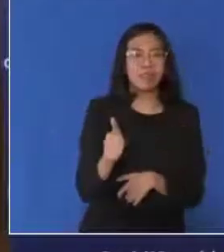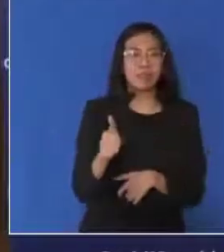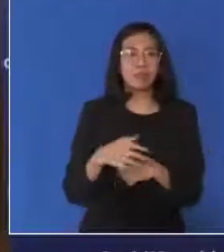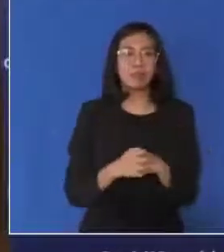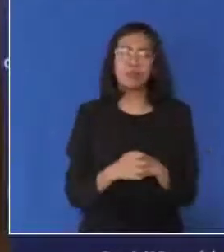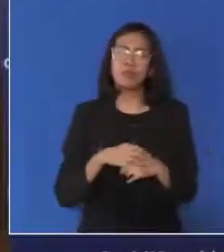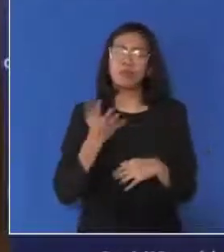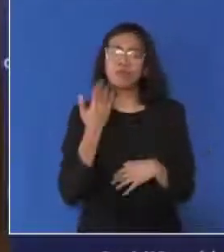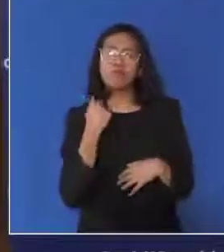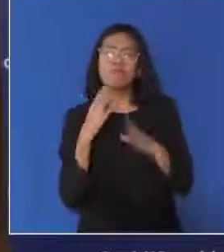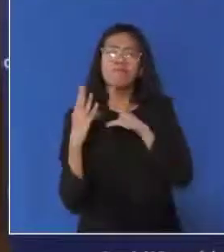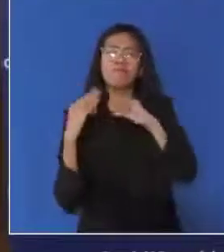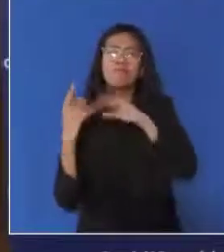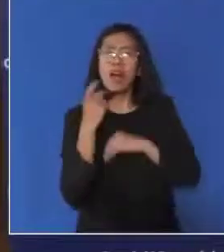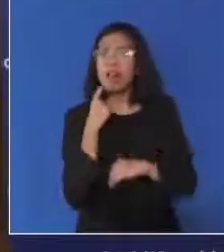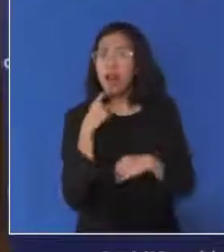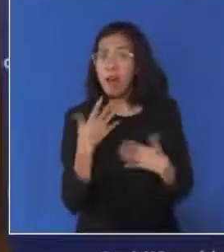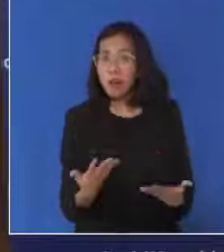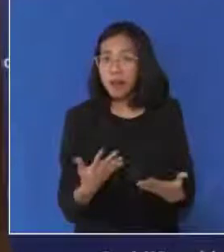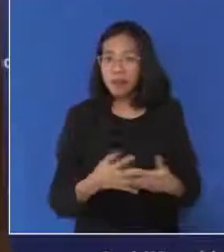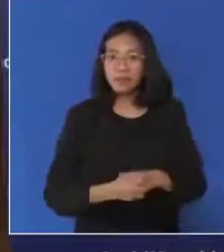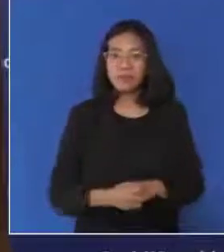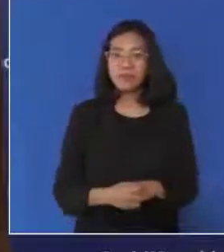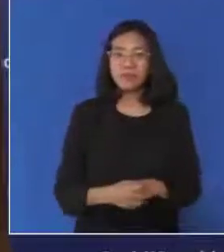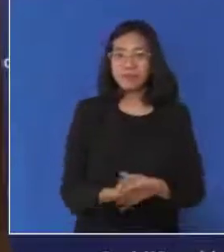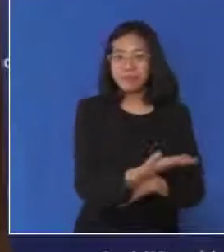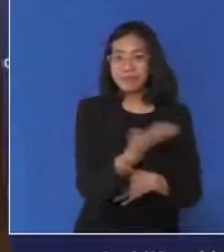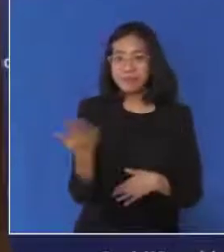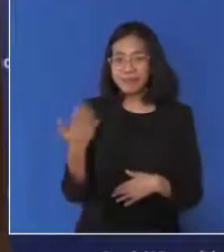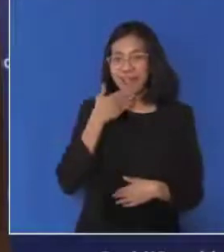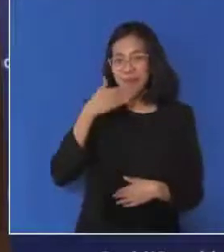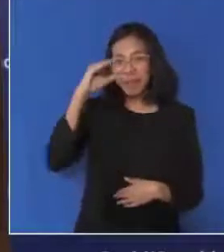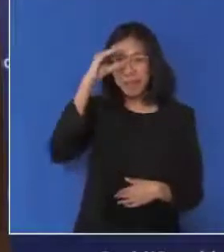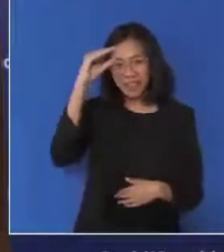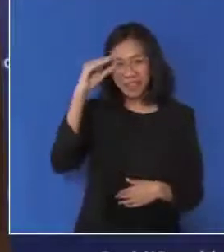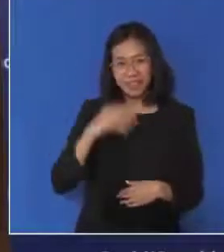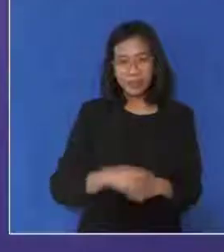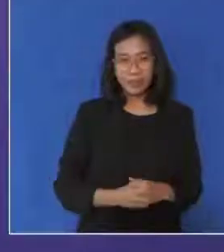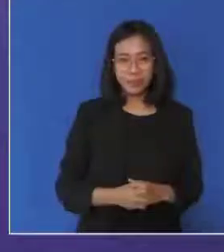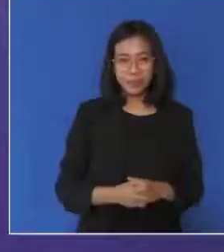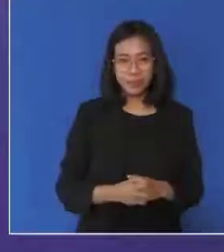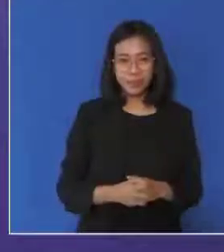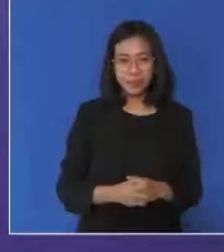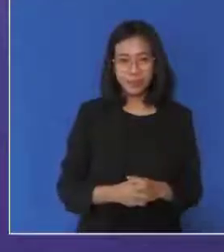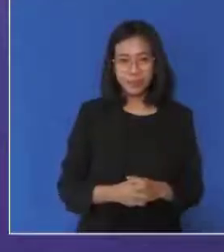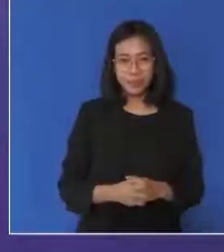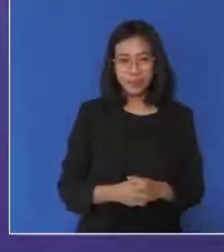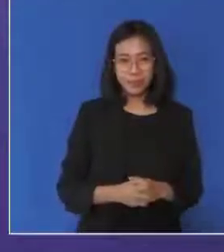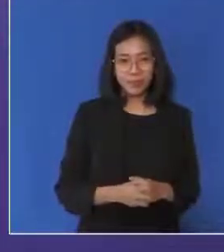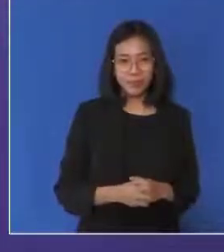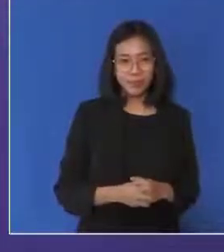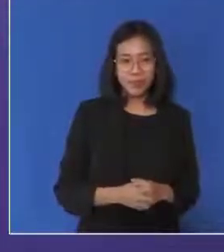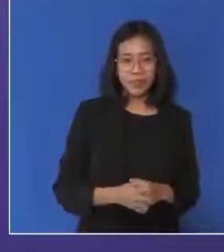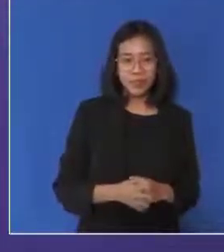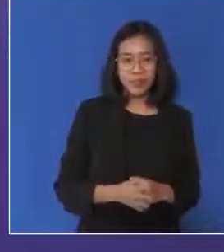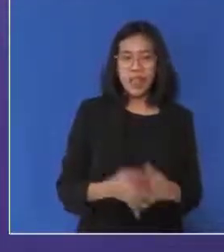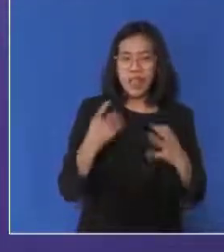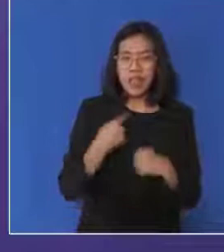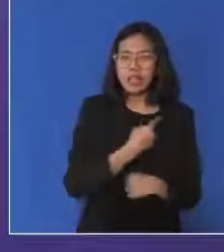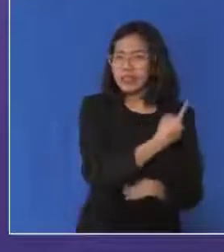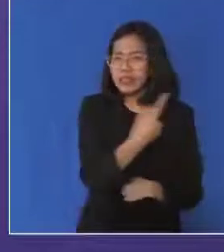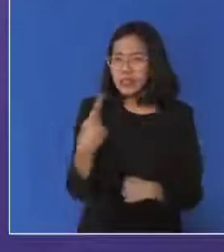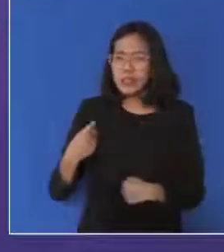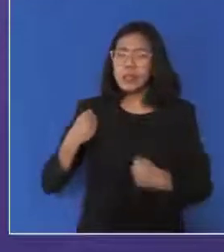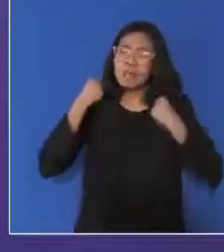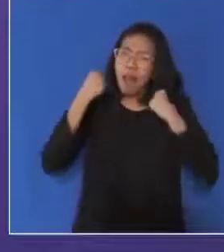bagaimana Baduy Apa yang akan kita bahas di pagi hari ini ya Terima kasih semuanya Selamat pagi Indonesia semoga kita selalu semangat